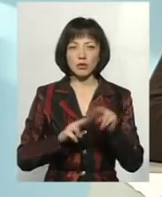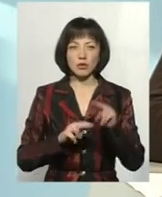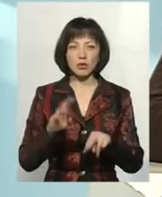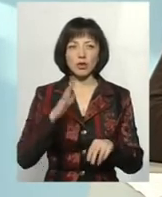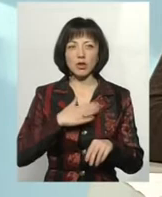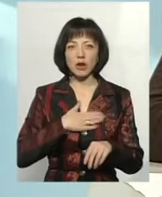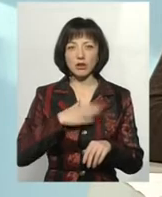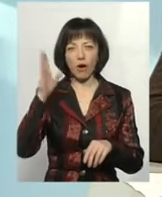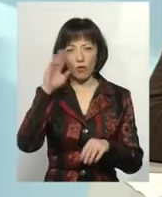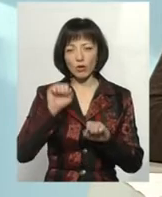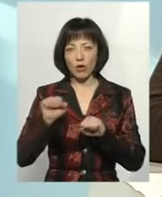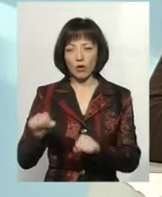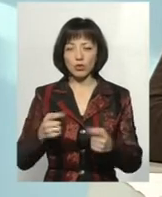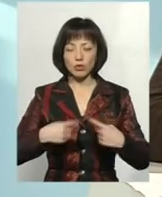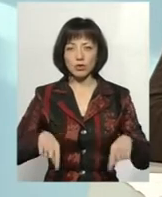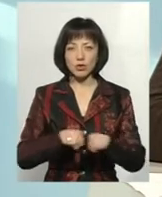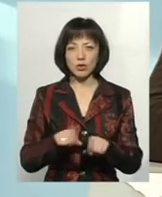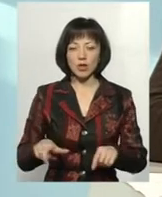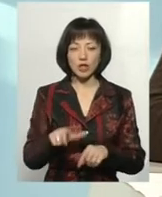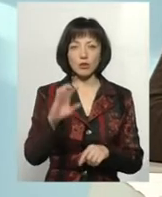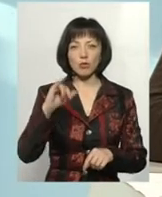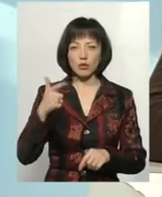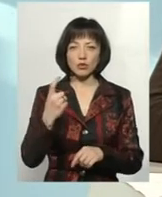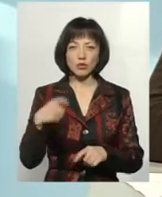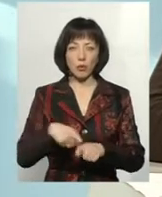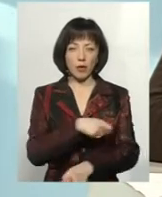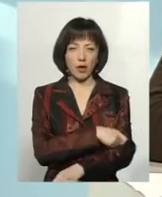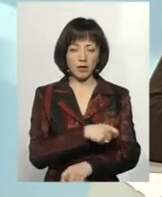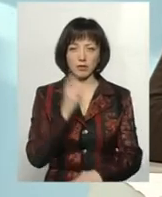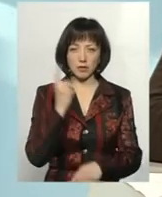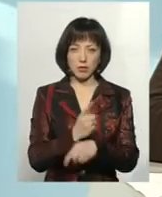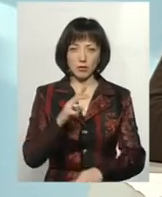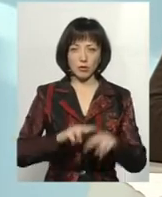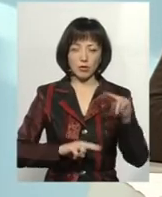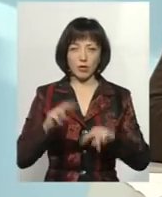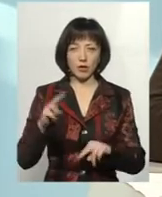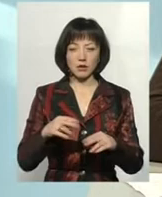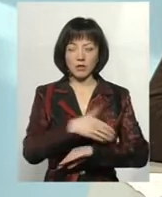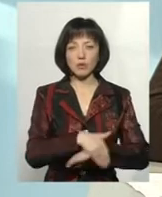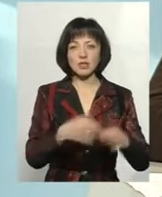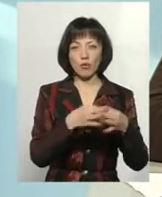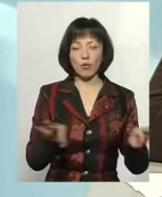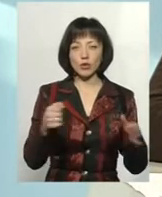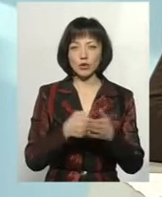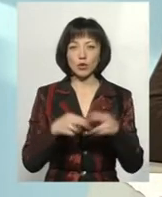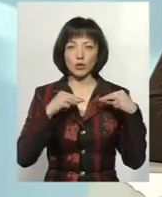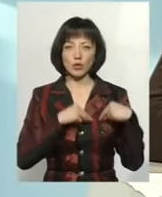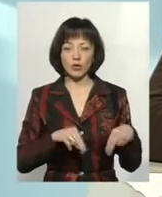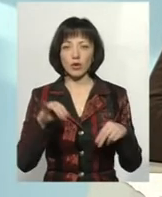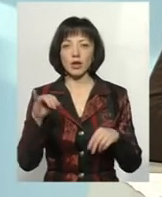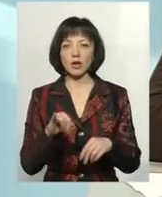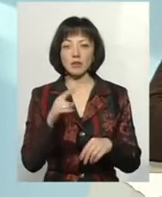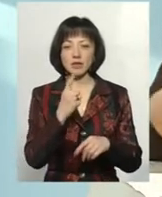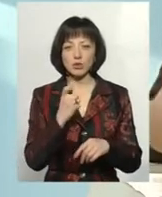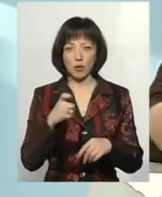водохоронну зону. Є прибережна смуга річки Південний Буг, це 100 метрів, яка йде, починається від вулиці Свободи до Трудової, там кругом 100